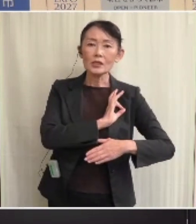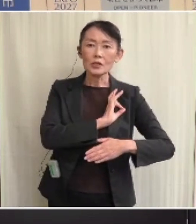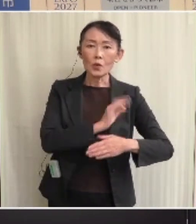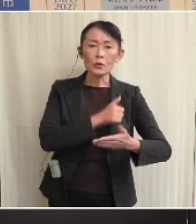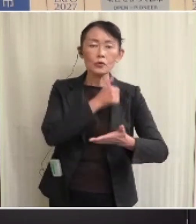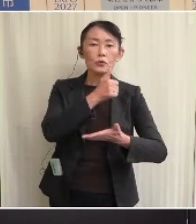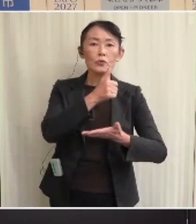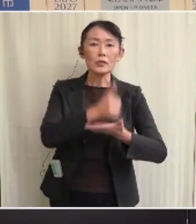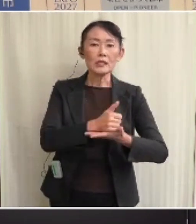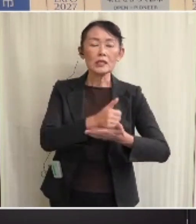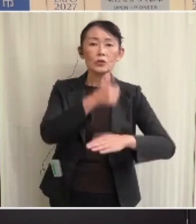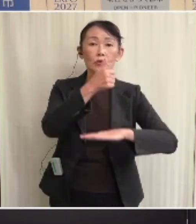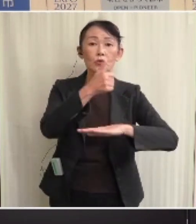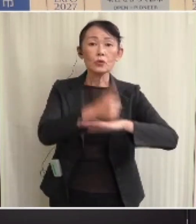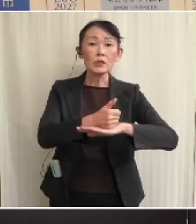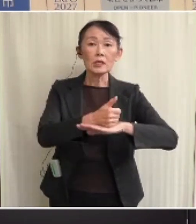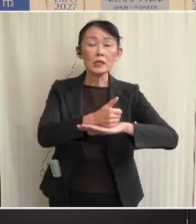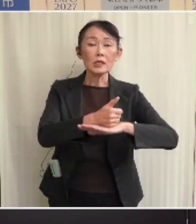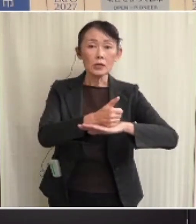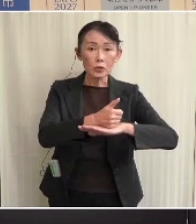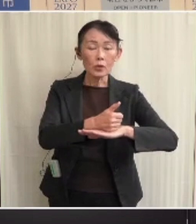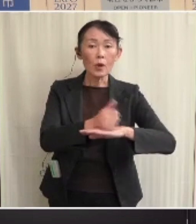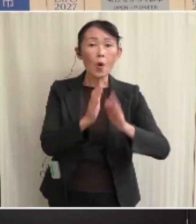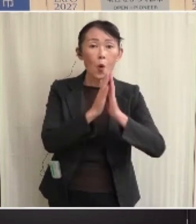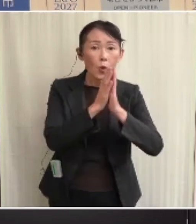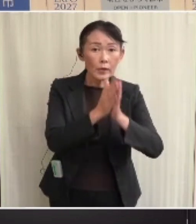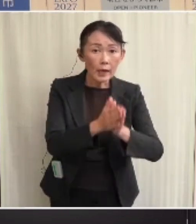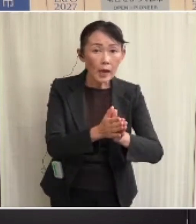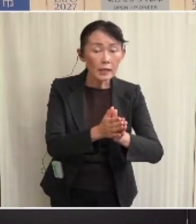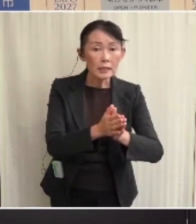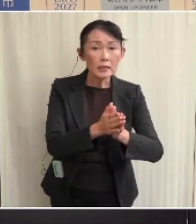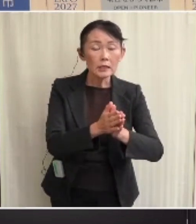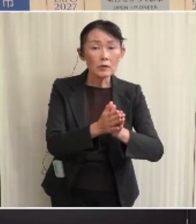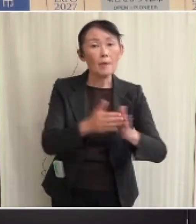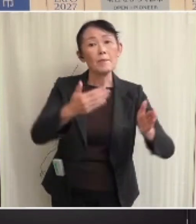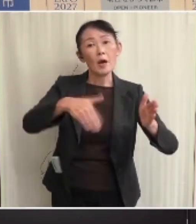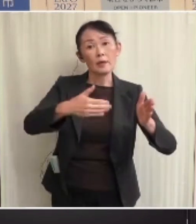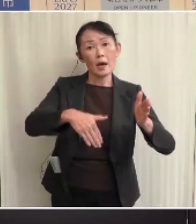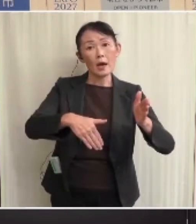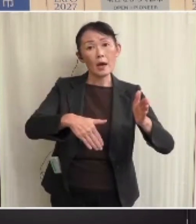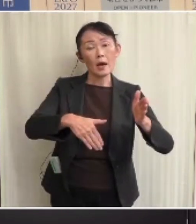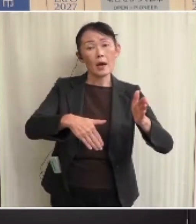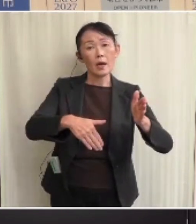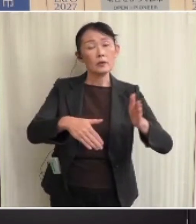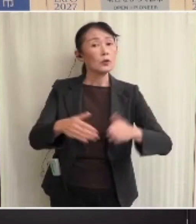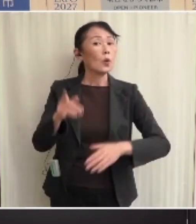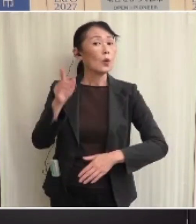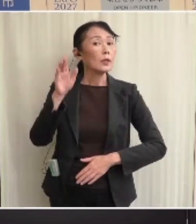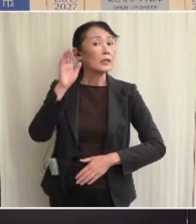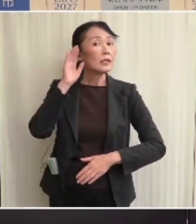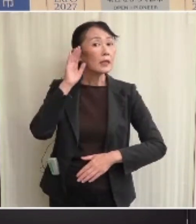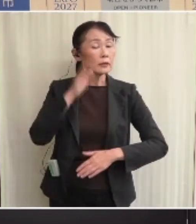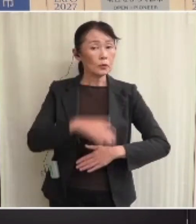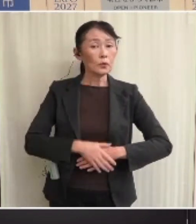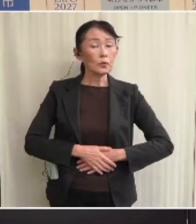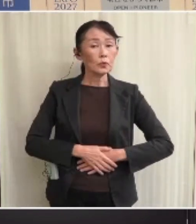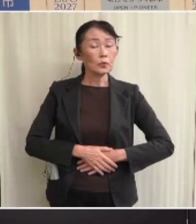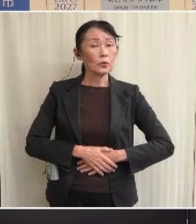を打診してないっていうふうに承知してますので、というふうには報告を受けてませんので